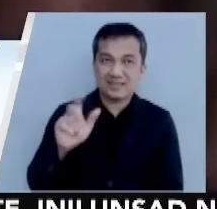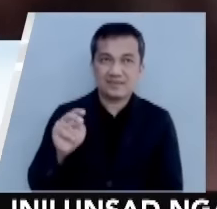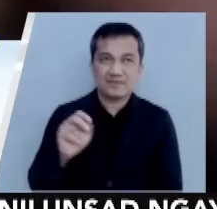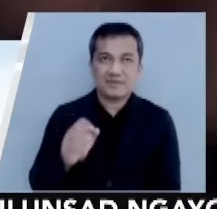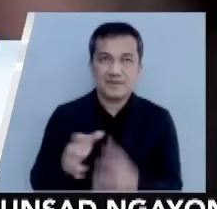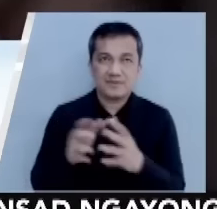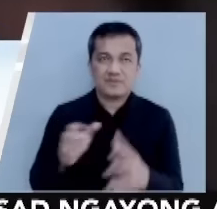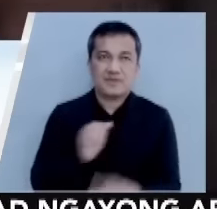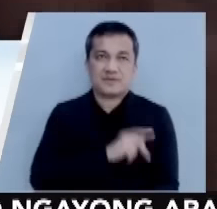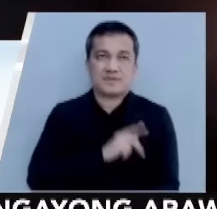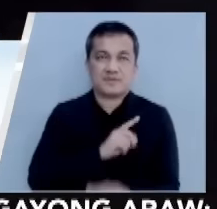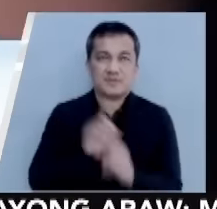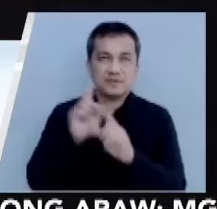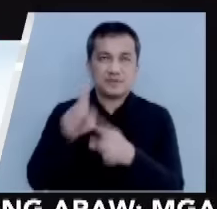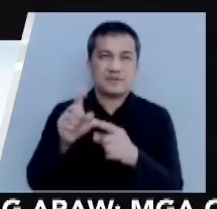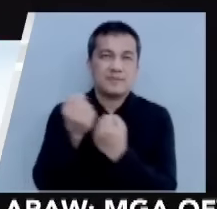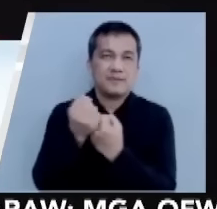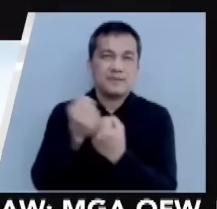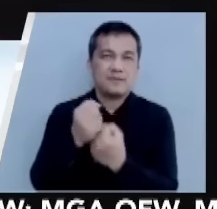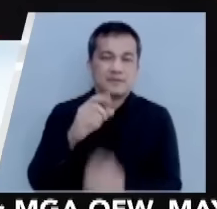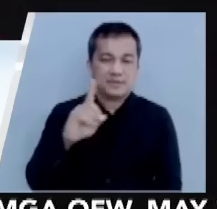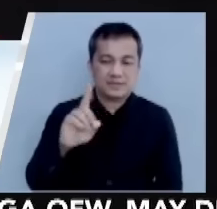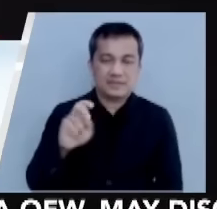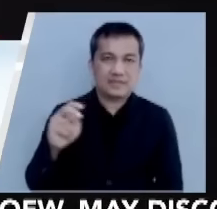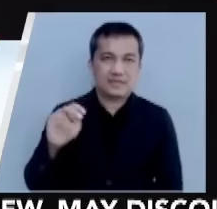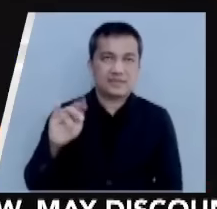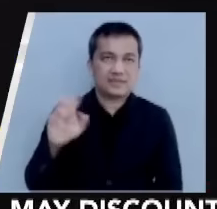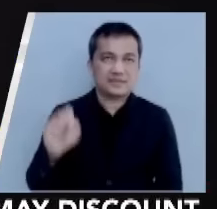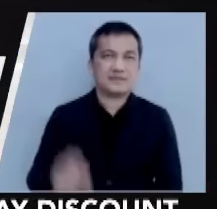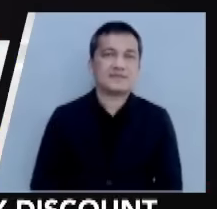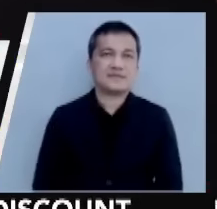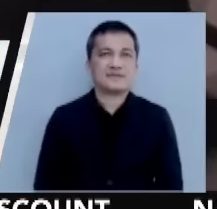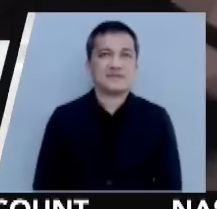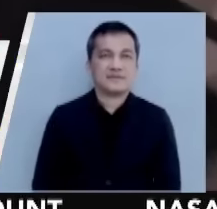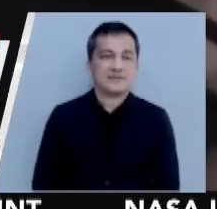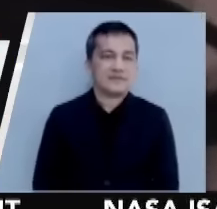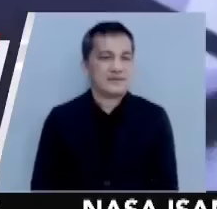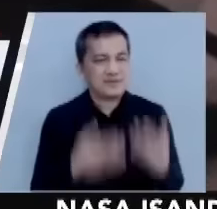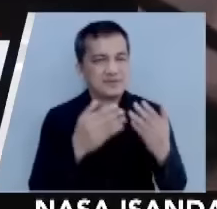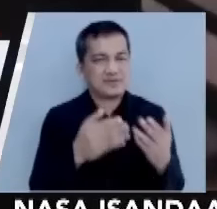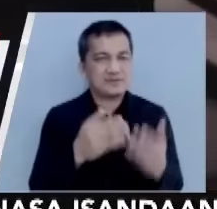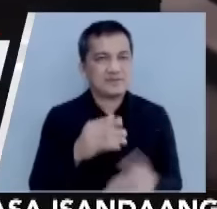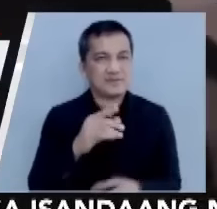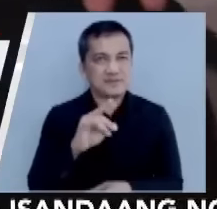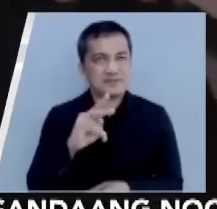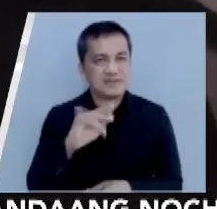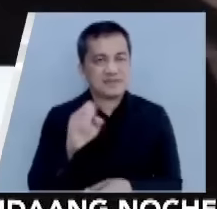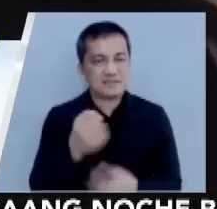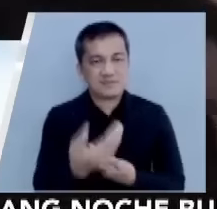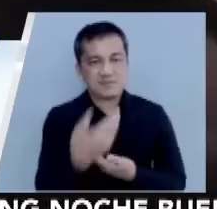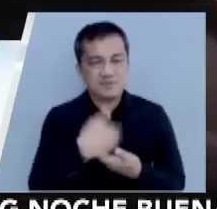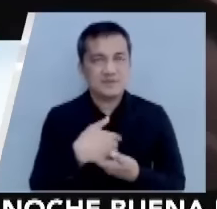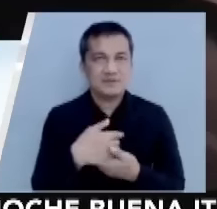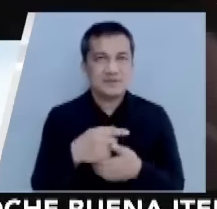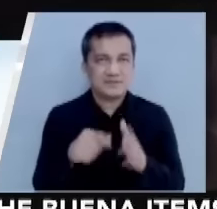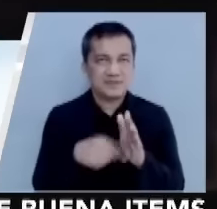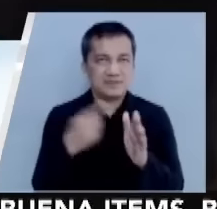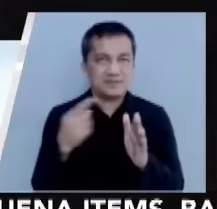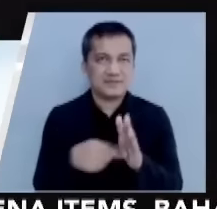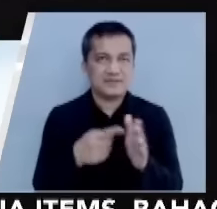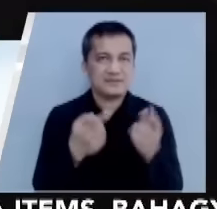pagdalo at suporta ni Dennis. Sobrang grateful ako kay Kuya Dennis kasi pumunta siya ngayon. Bihira to. Bihira mangyari to.